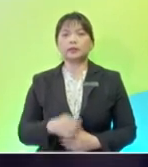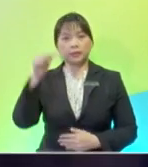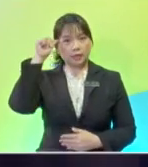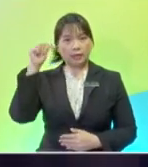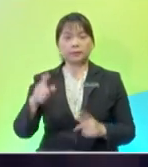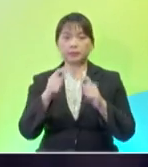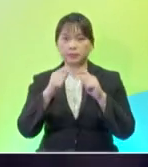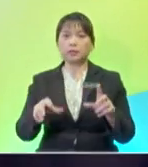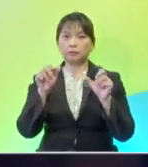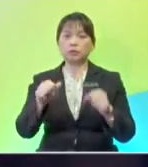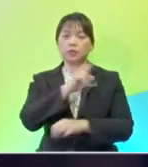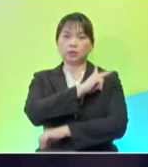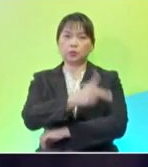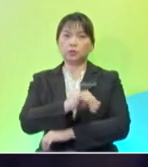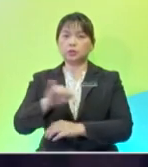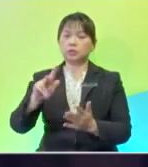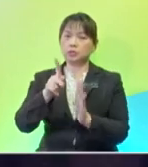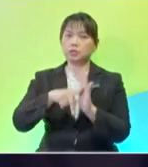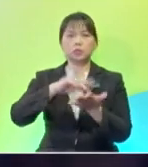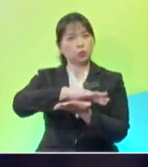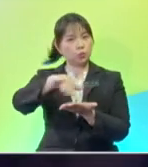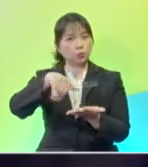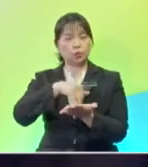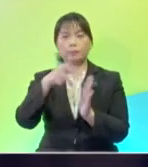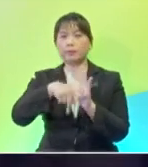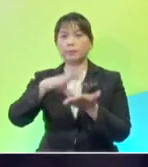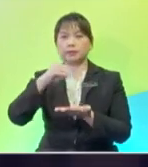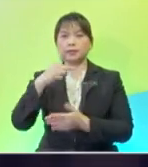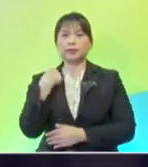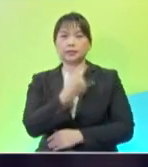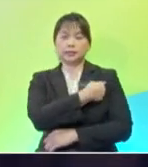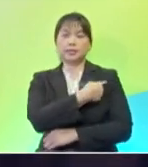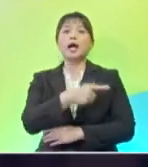keseluruhan pembelajaran kita hari ini Terima kasih